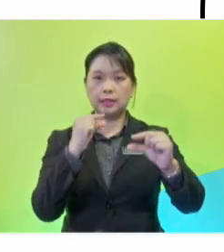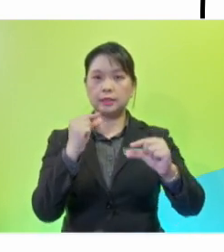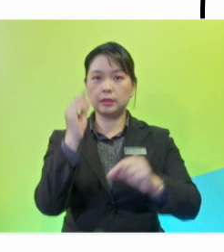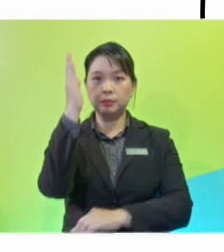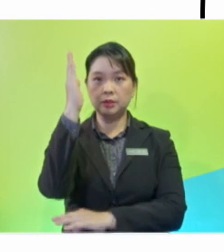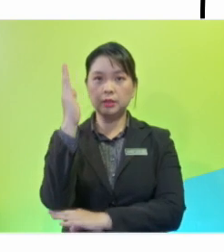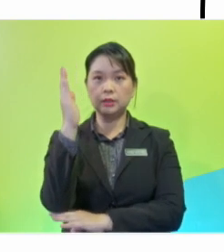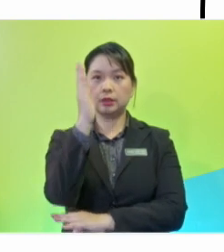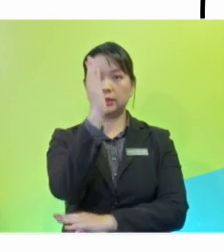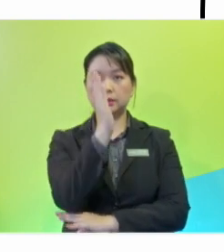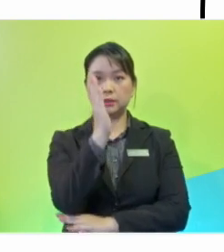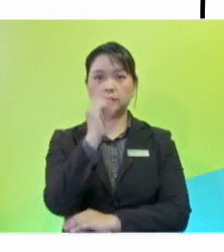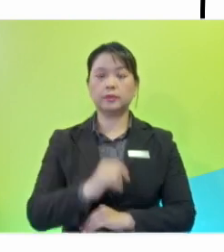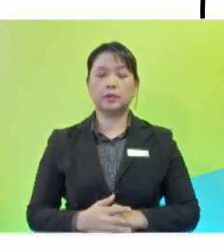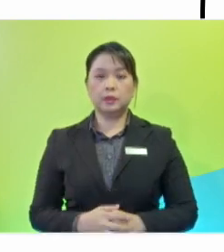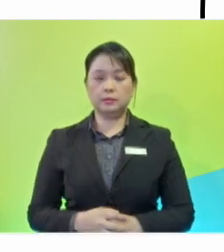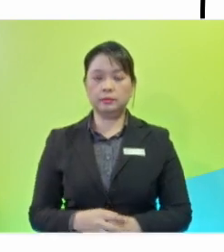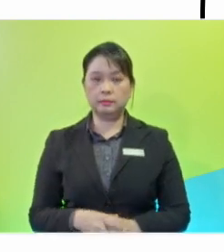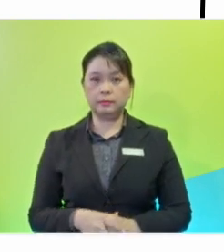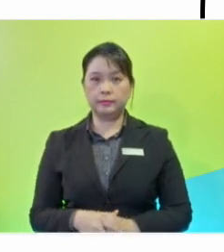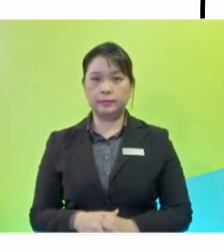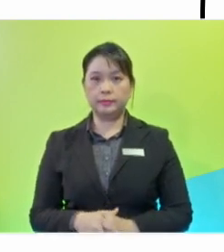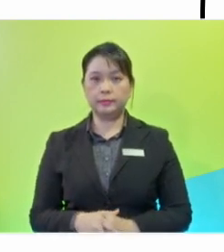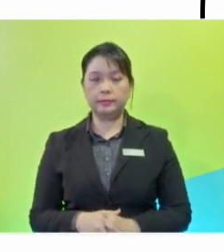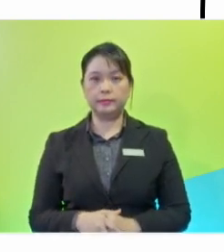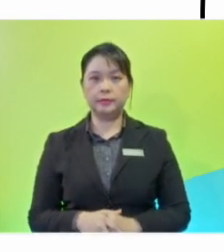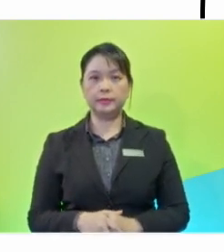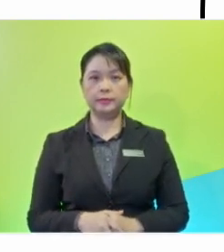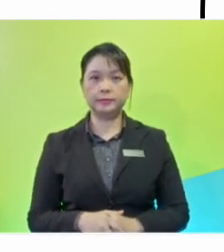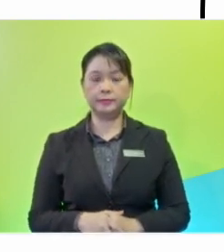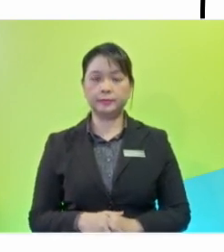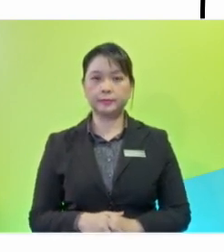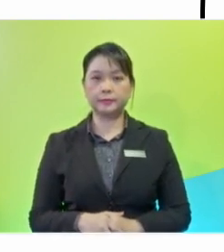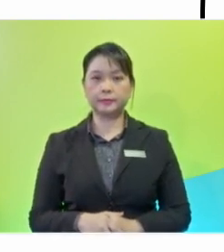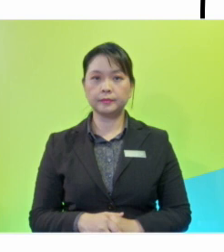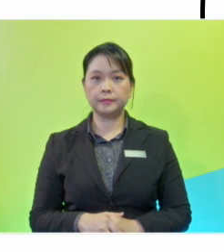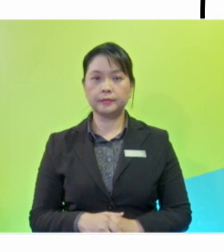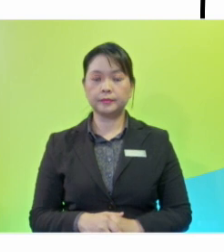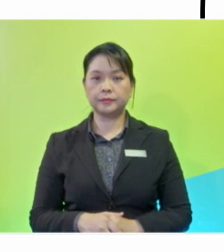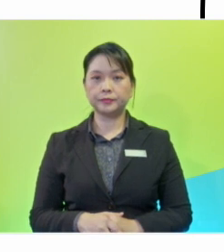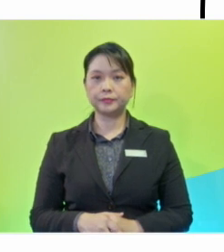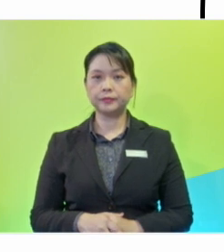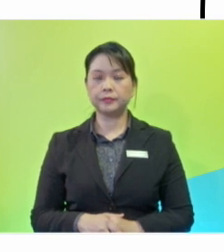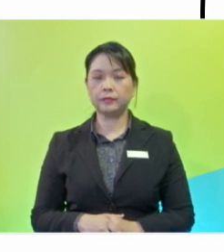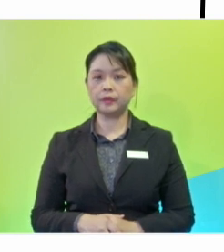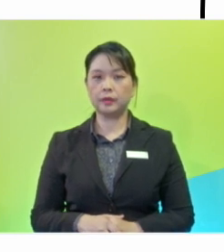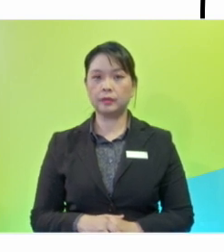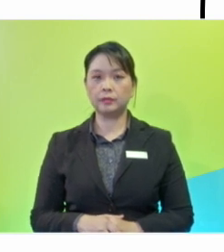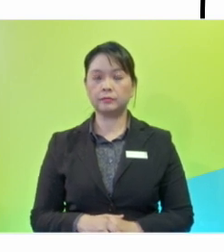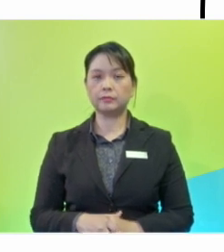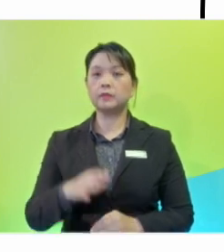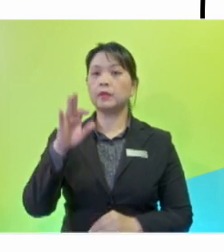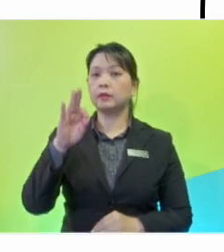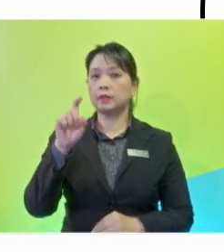titik persilangan Oke dan kesimpulan yang kita buat adalah FX adalah merupakan satu gram